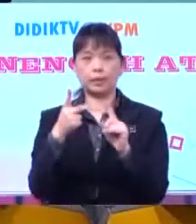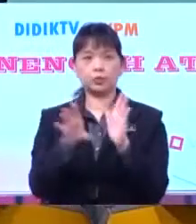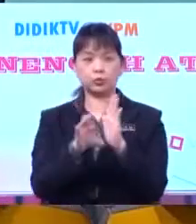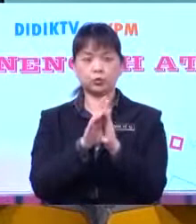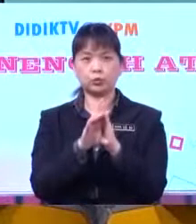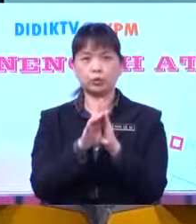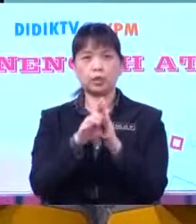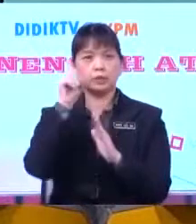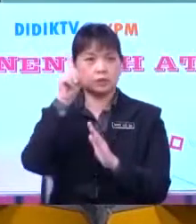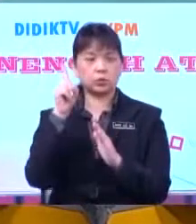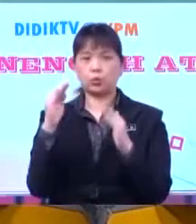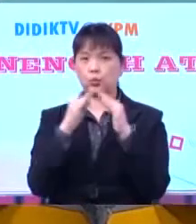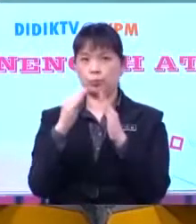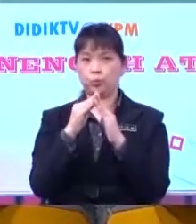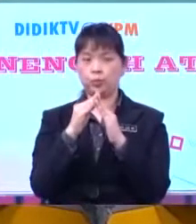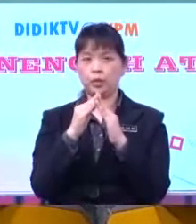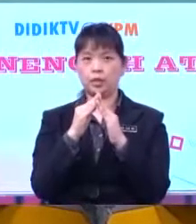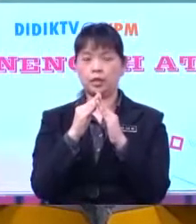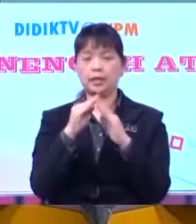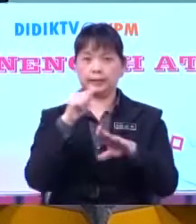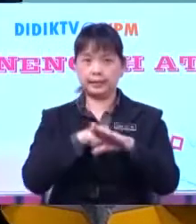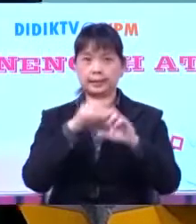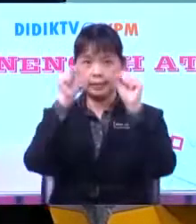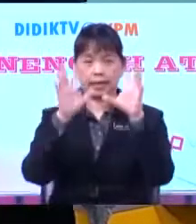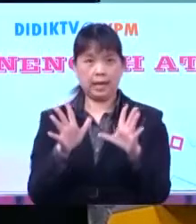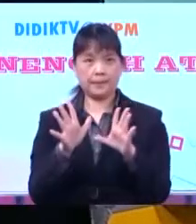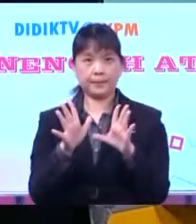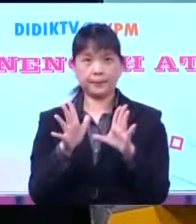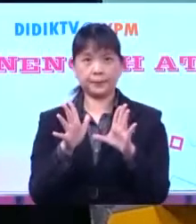sebuah rumah bisa alam kejunya